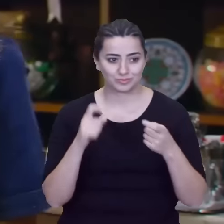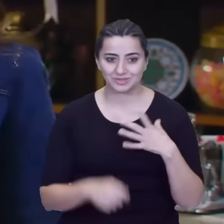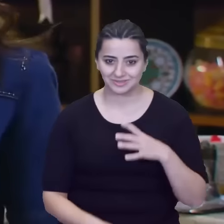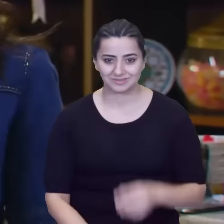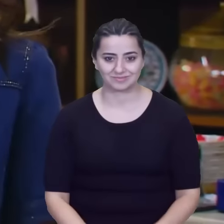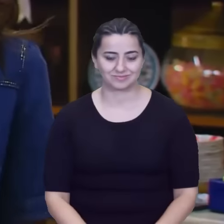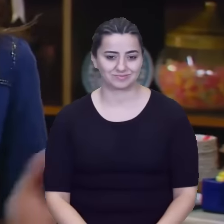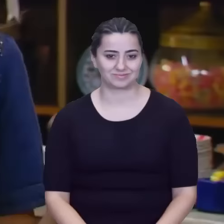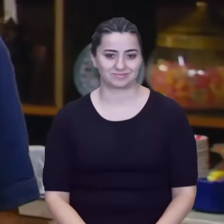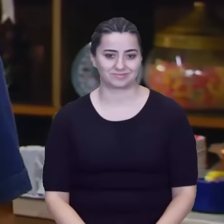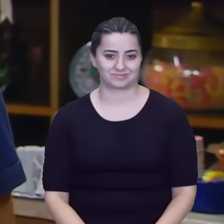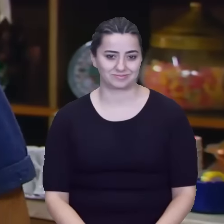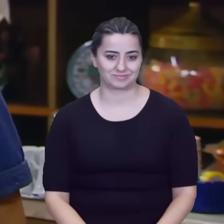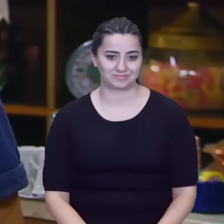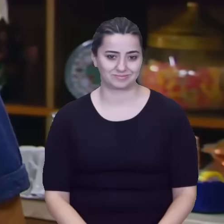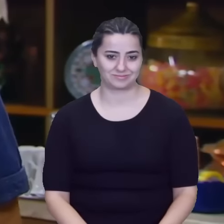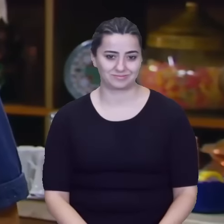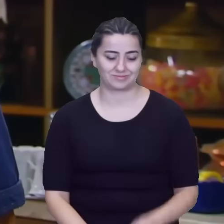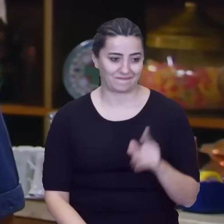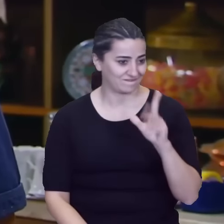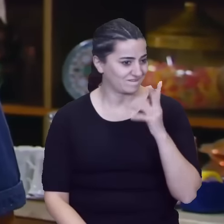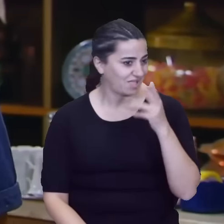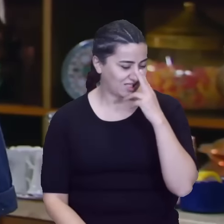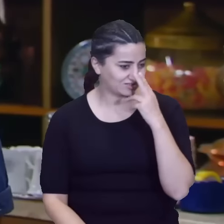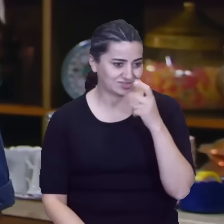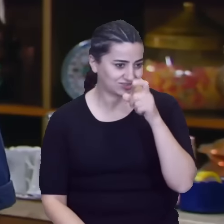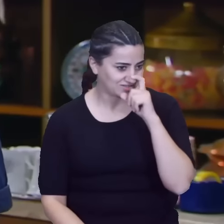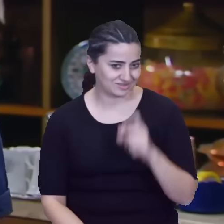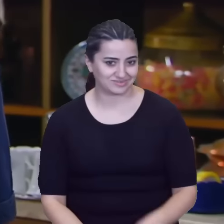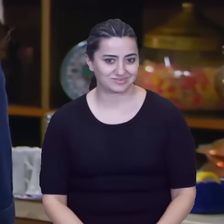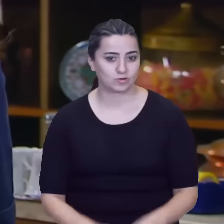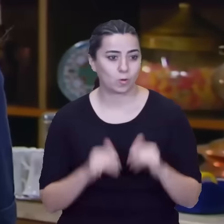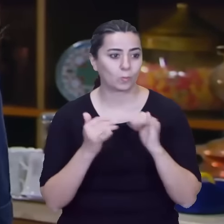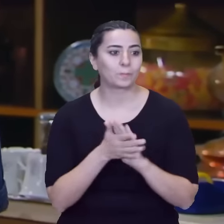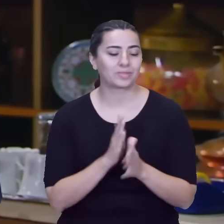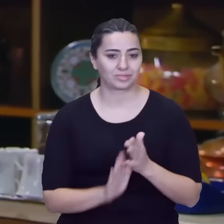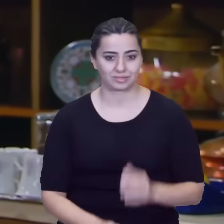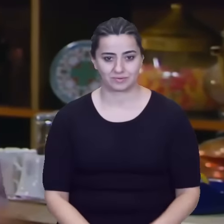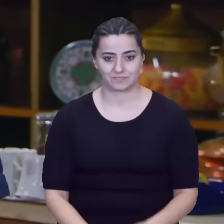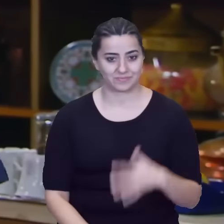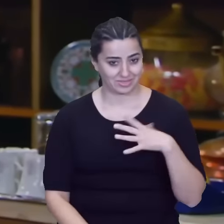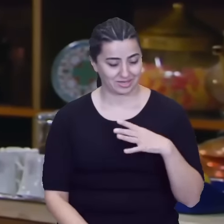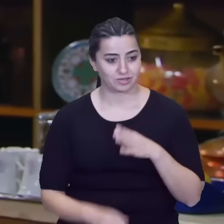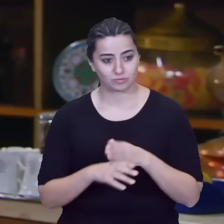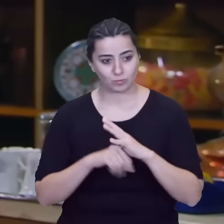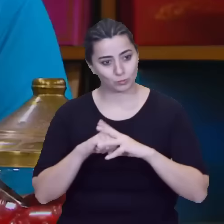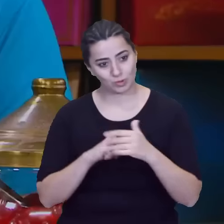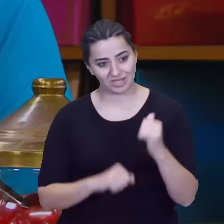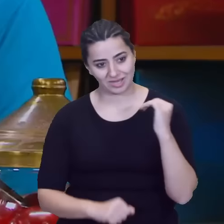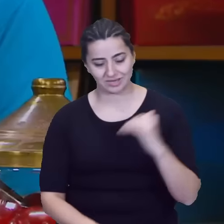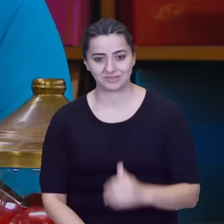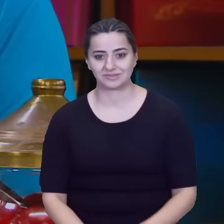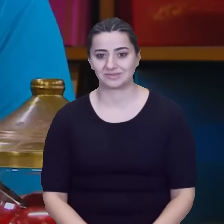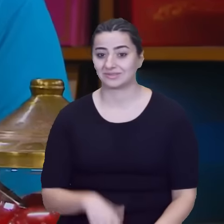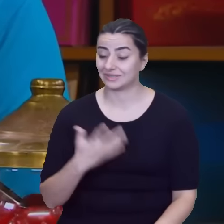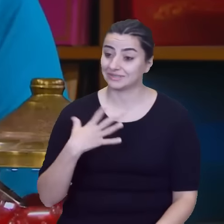misiniz? Siz de kendinizi fazla kaptırdınız kralım. Oyun bitti. İsterseniz gerçek dünyaya dönün.